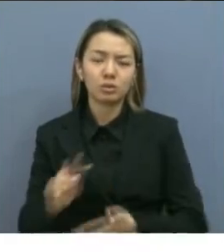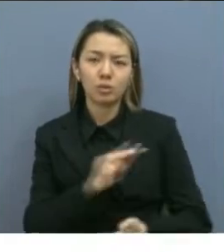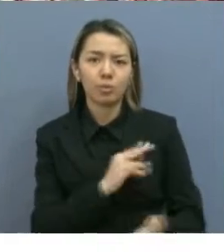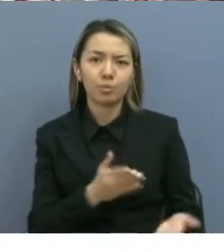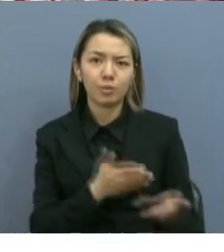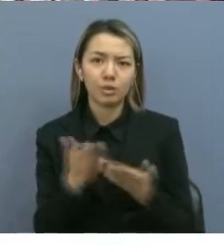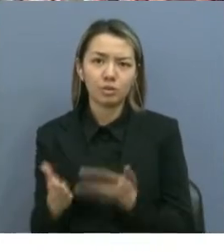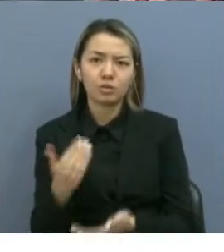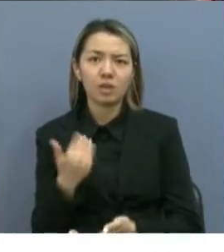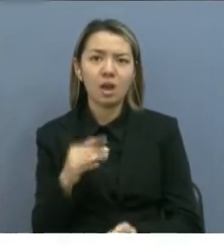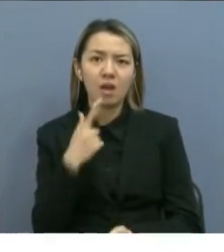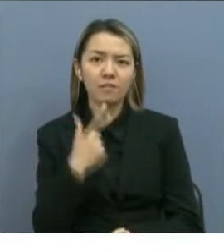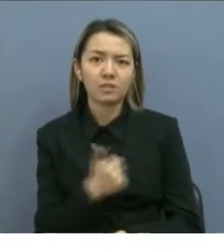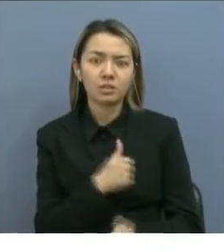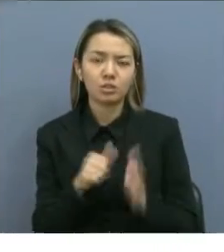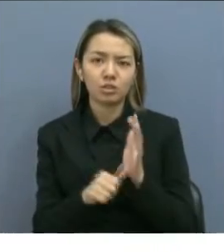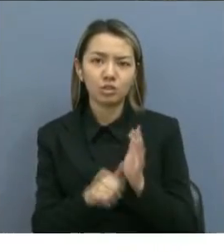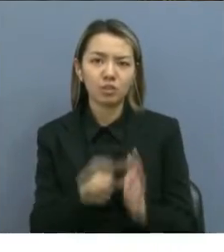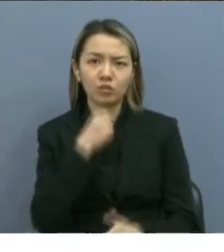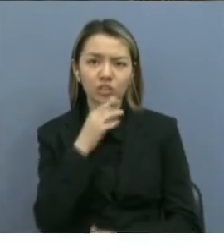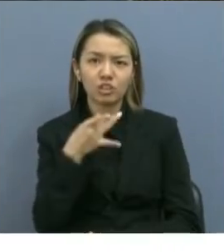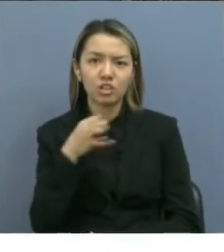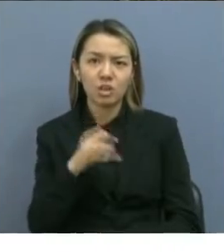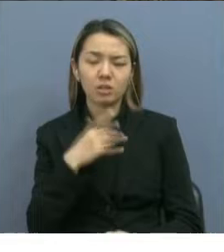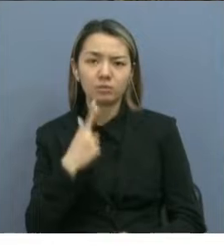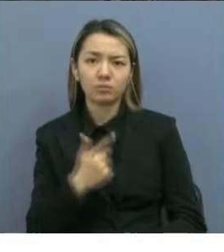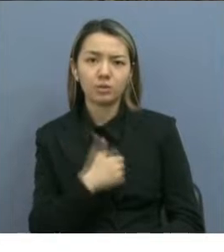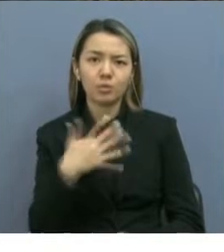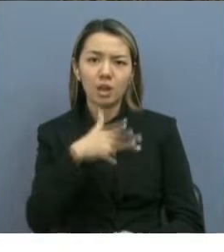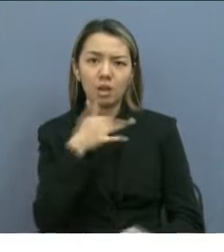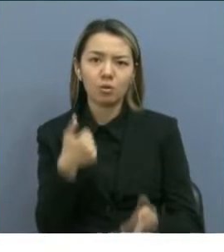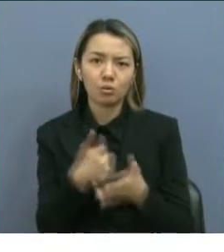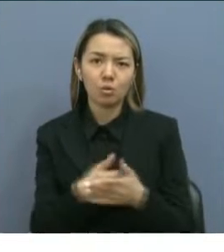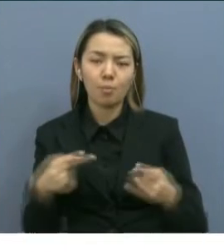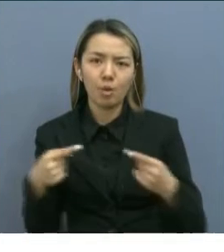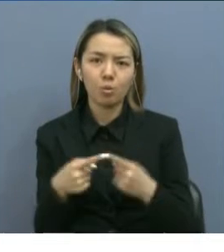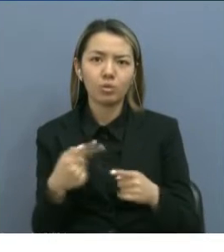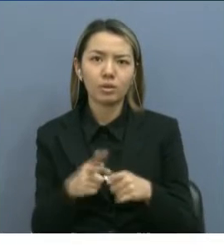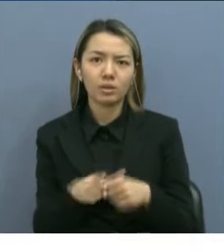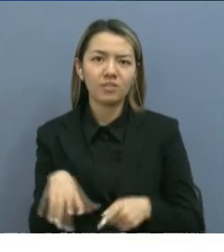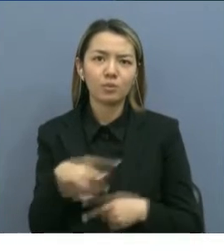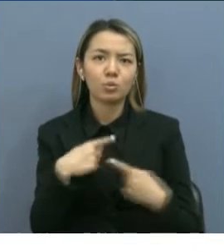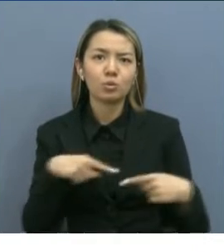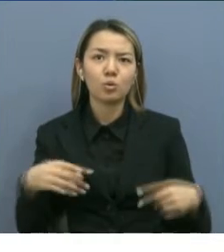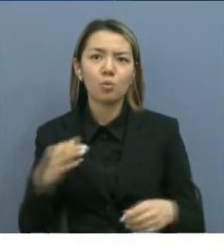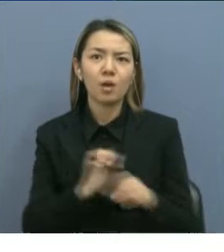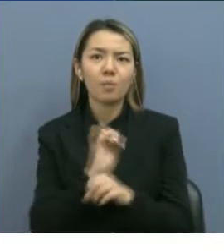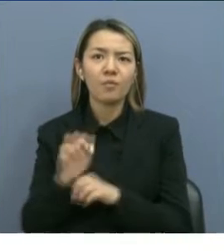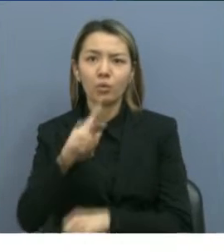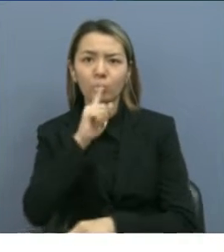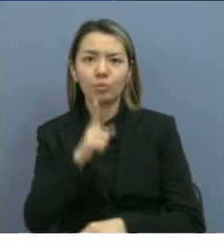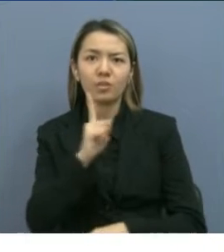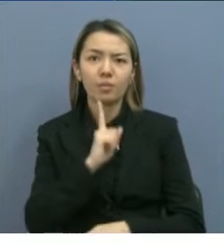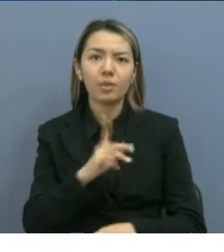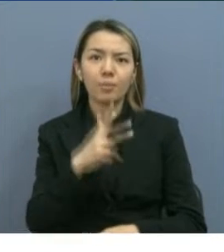тартылады. Запастағы офицерлер 60 жас, сержанттар мен жауынгерлер 50 жасқа дейін жарамды. Борышын өтеушілер өзге өңірлерге жіберілмейді.